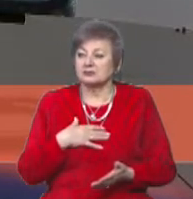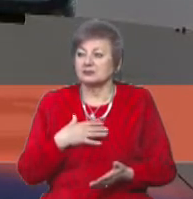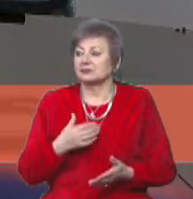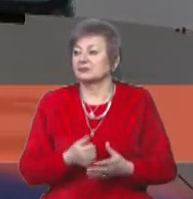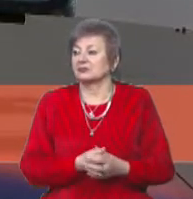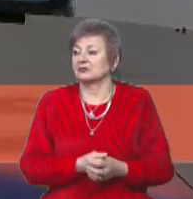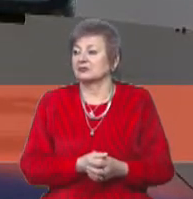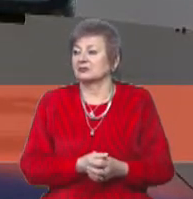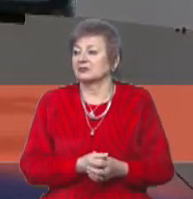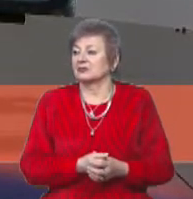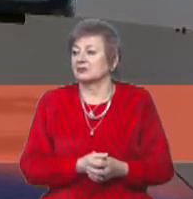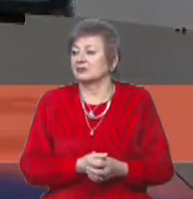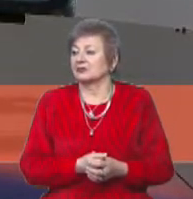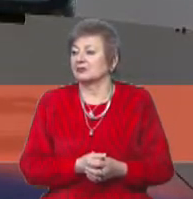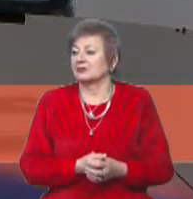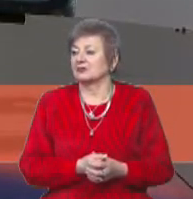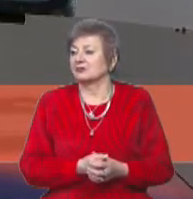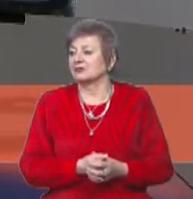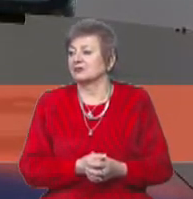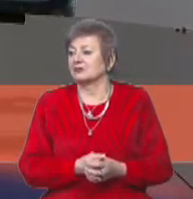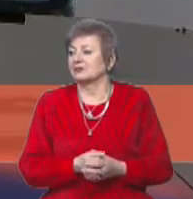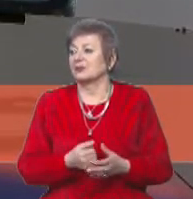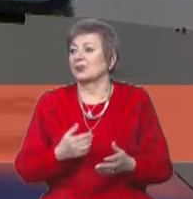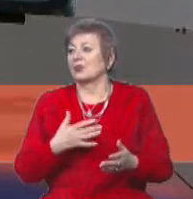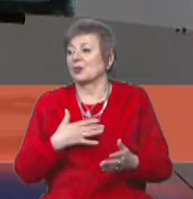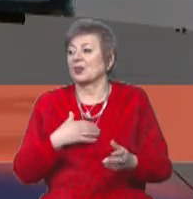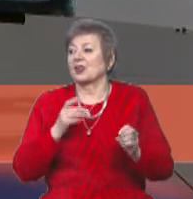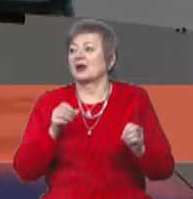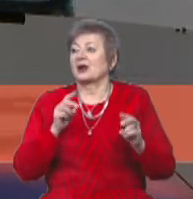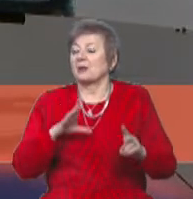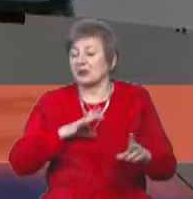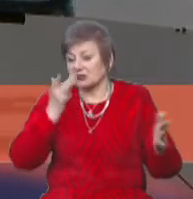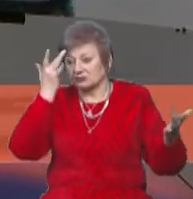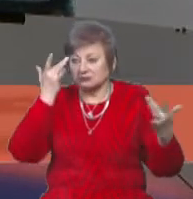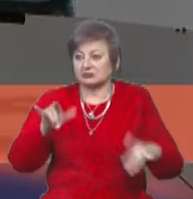її прийшла ідея. І якось це було спонтанно.